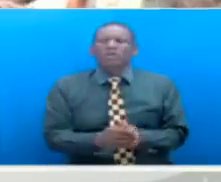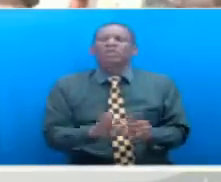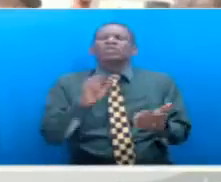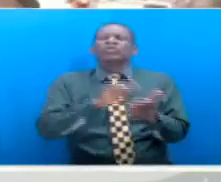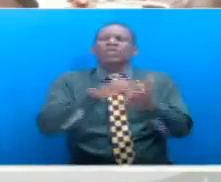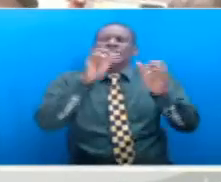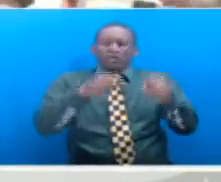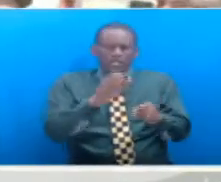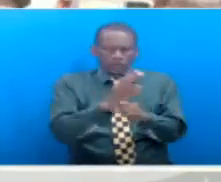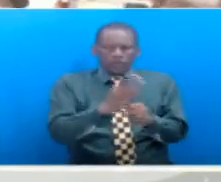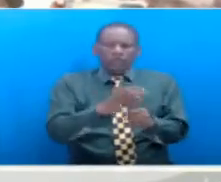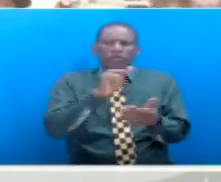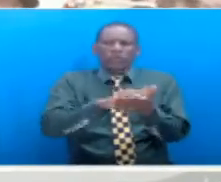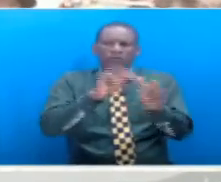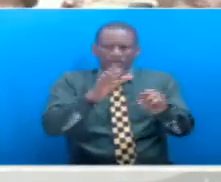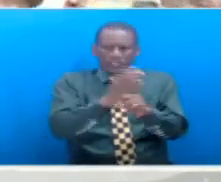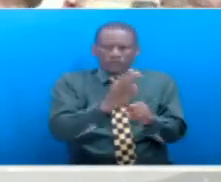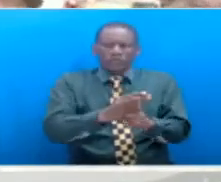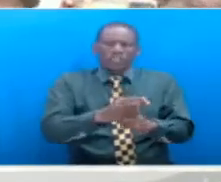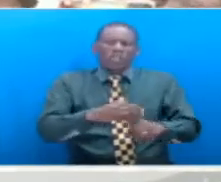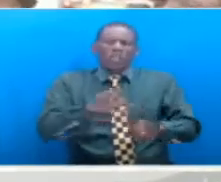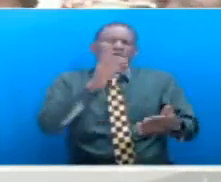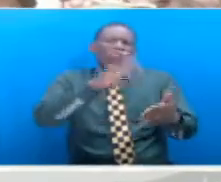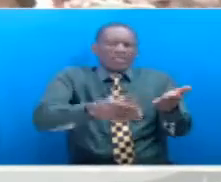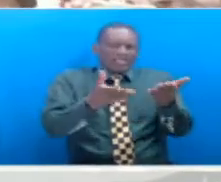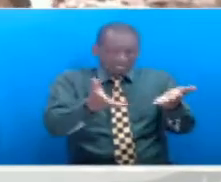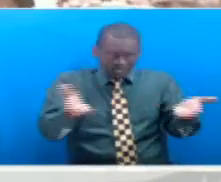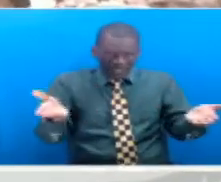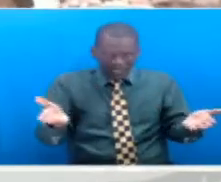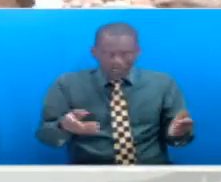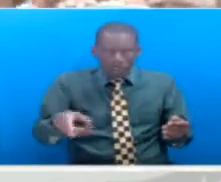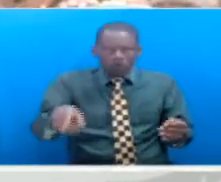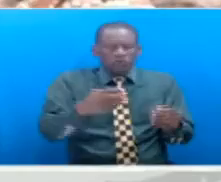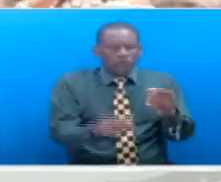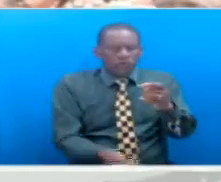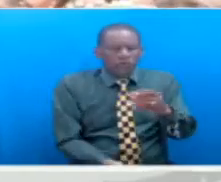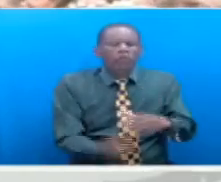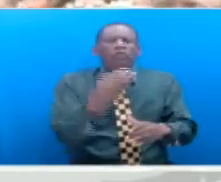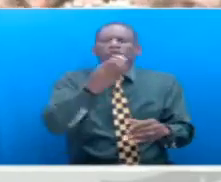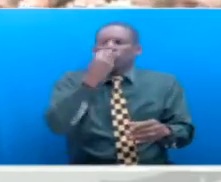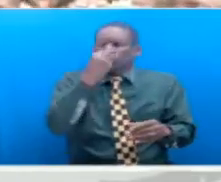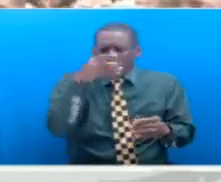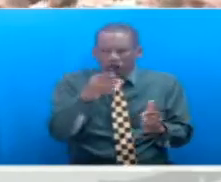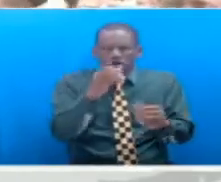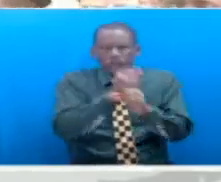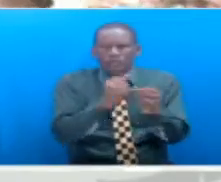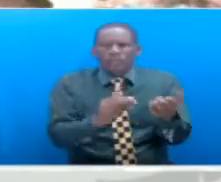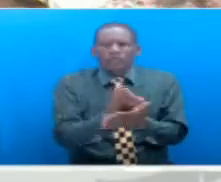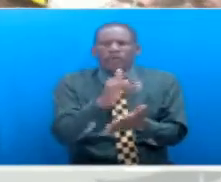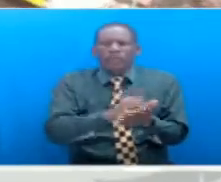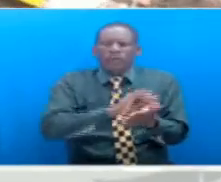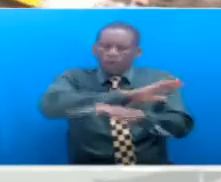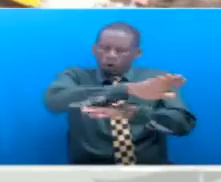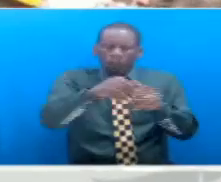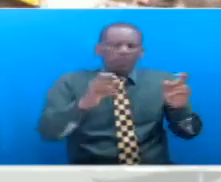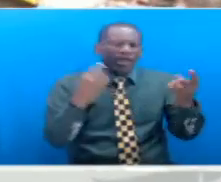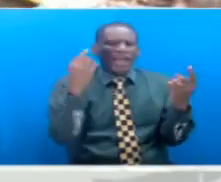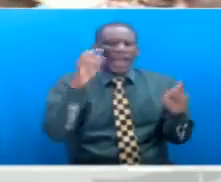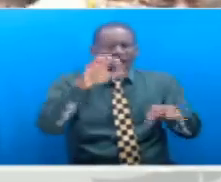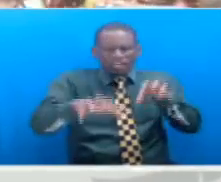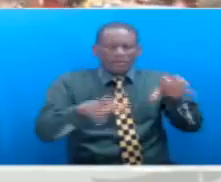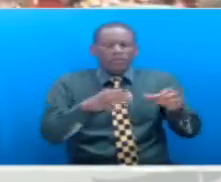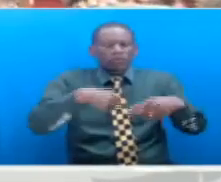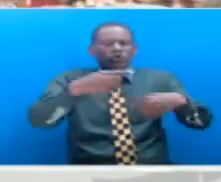tuweze kutumia ile potential iko hapa, tuzalishe chakula, tuhakikisha kwamba mifugo yetu inaenda